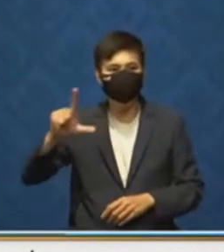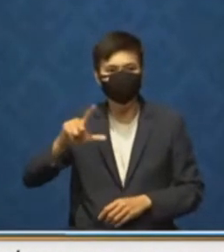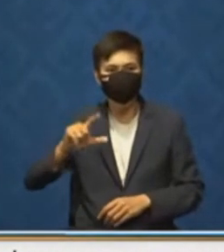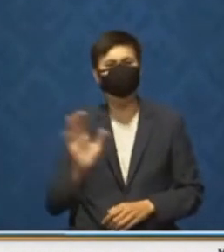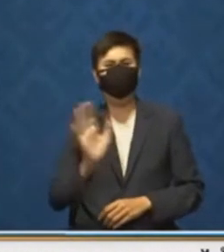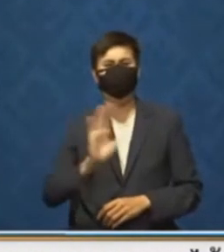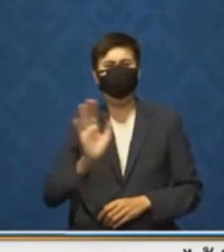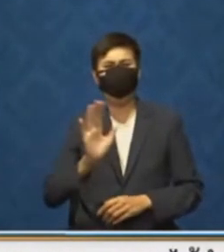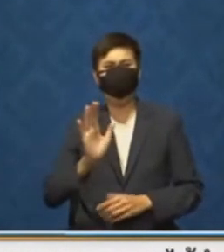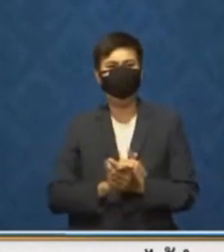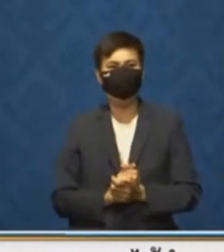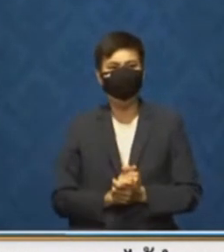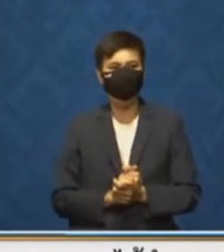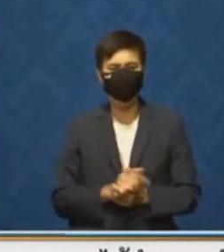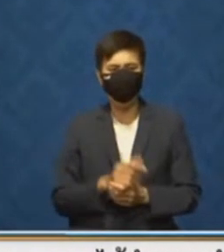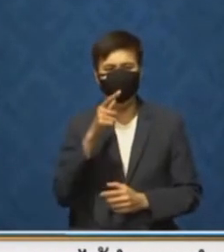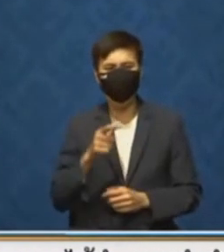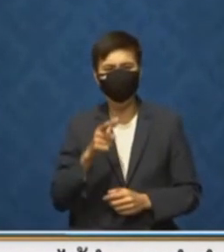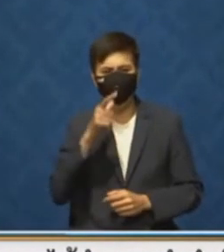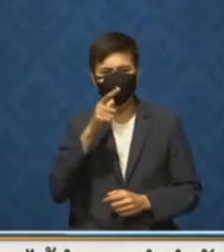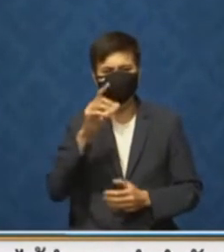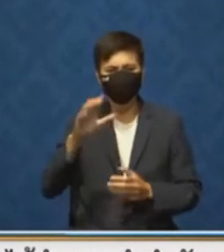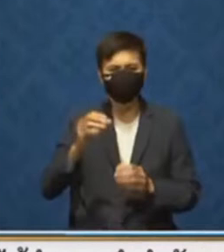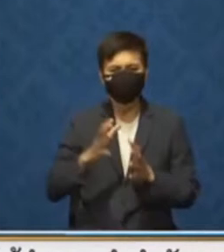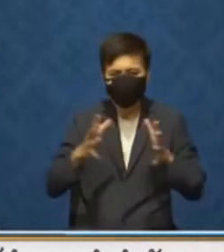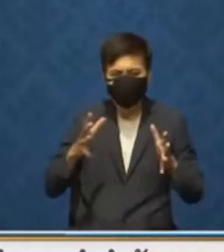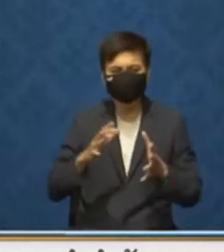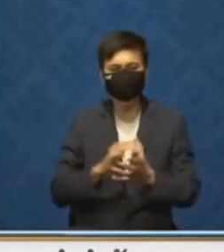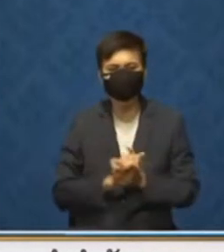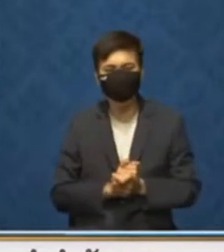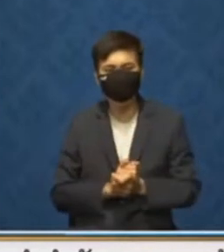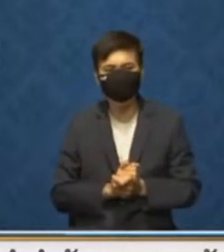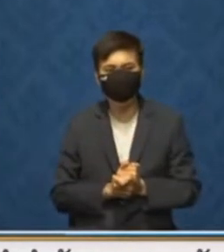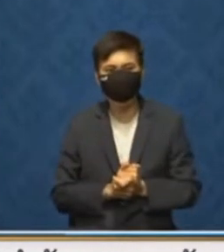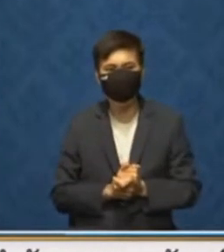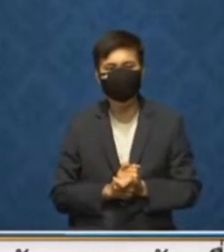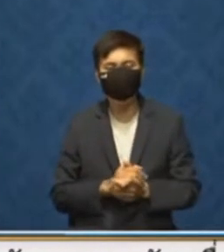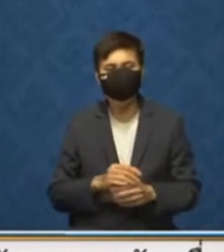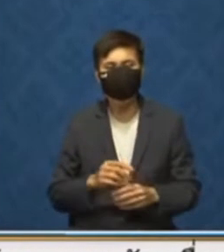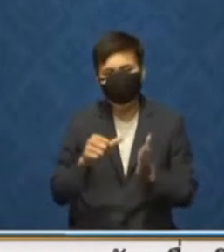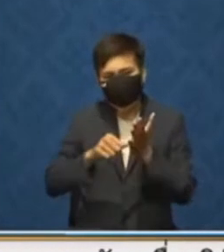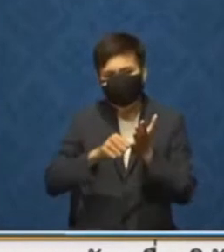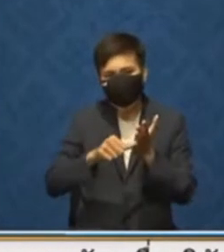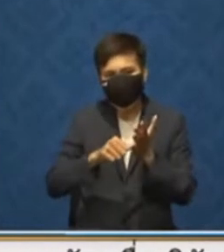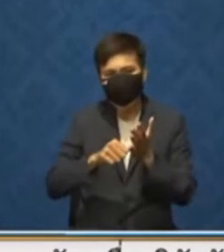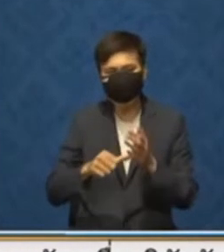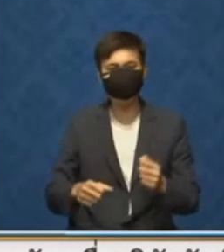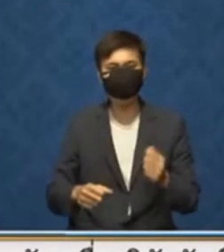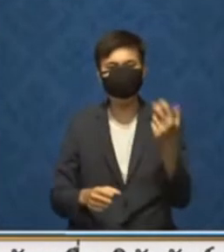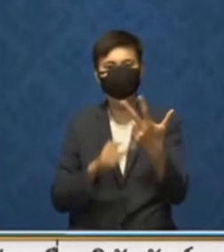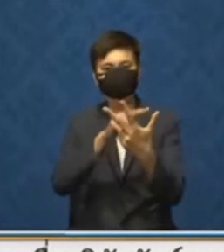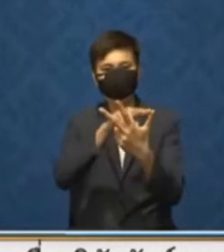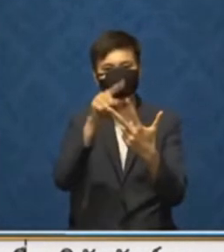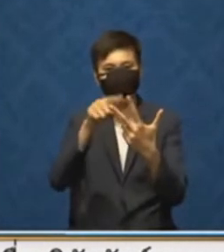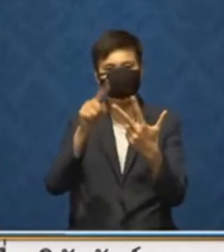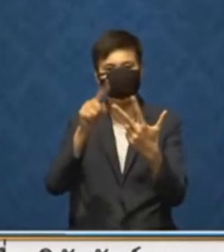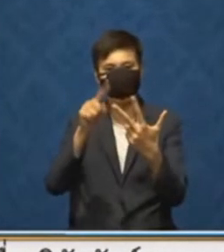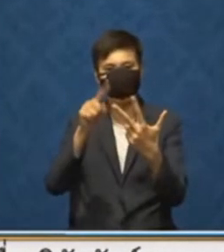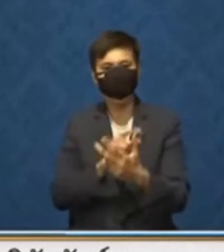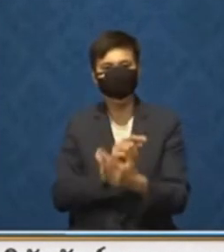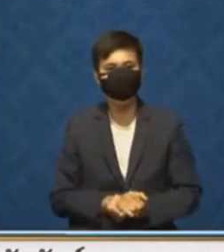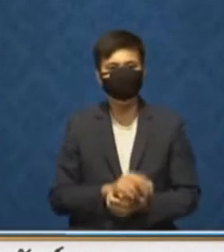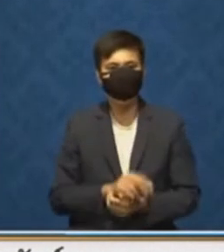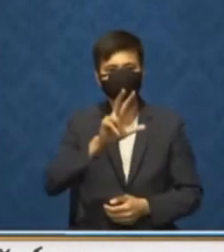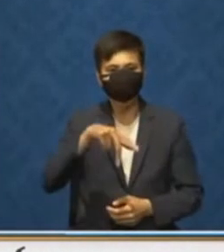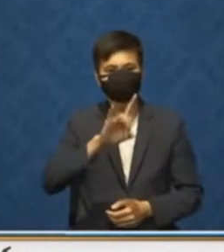เจ็บภาพล้านพวกมันใหญ่แล้วมันตกสเปคตัวเดียวก็ตกบทอ้าวงั้นแกเป็น 3บิดไปเลยปิดที่ 130 140